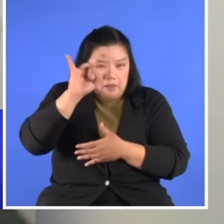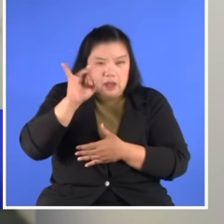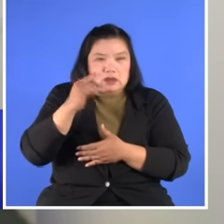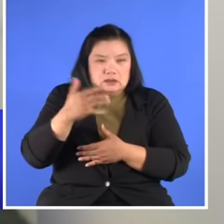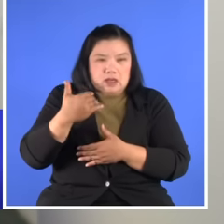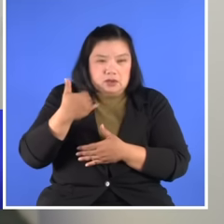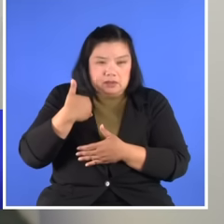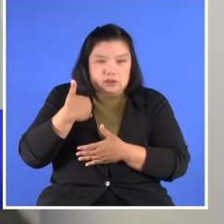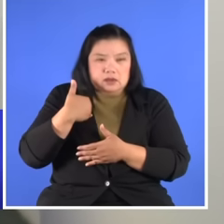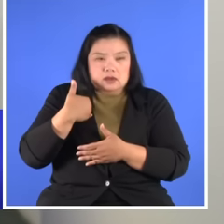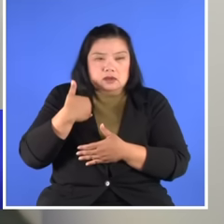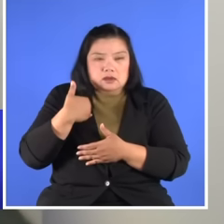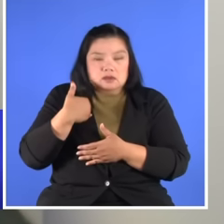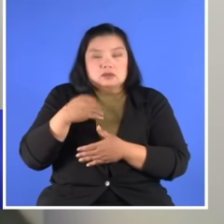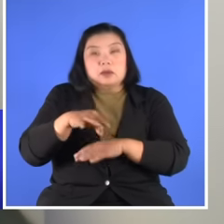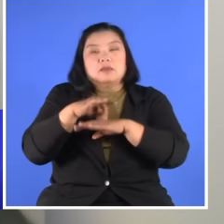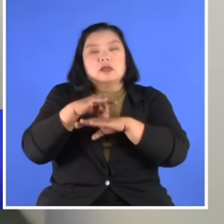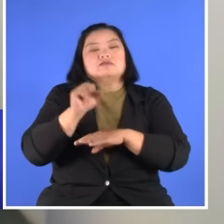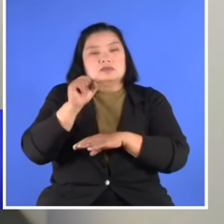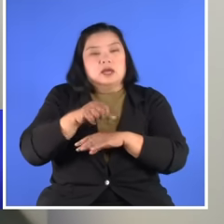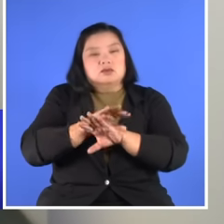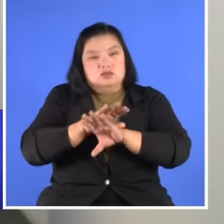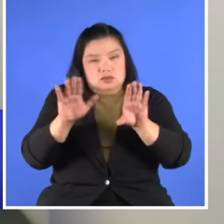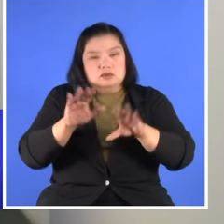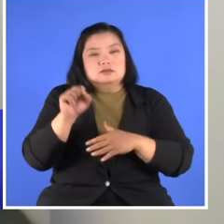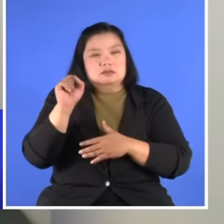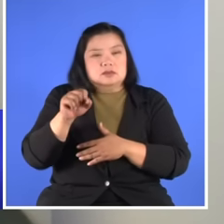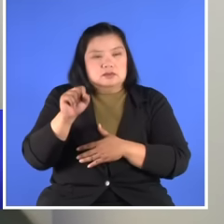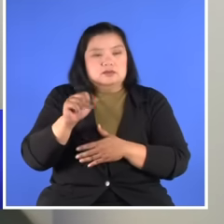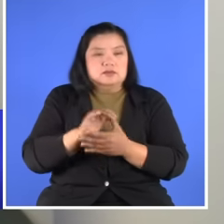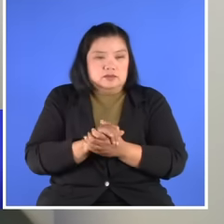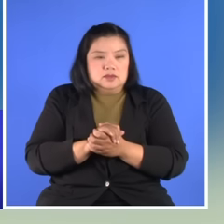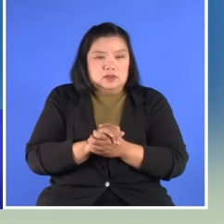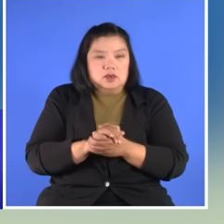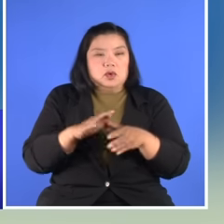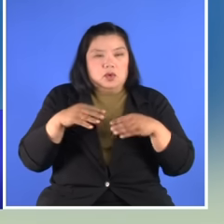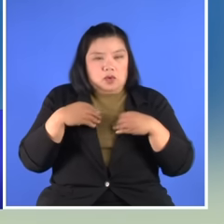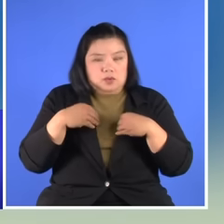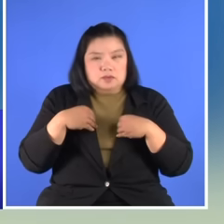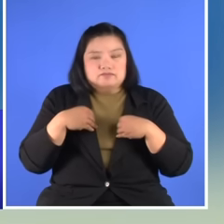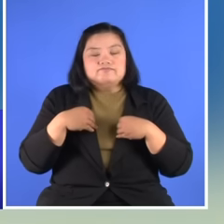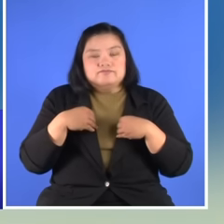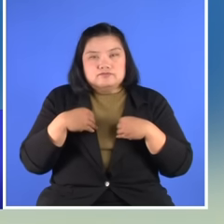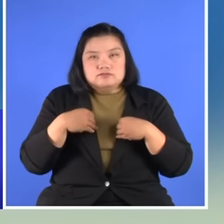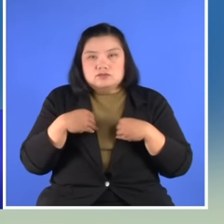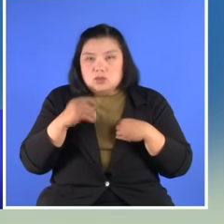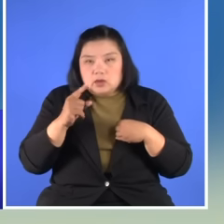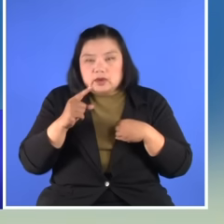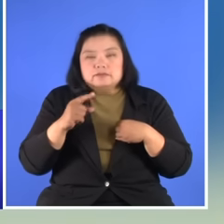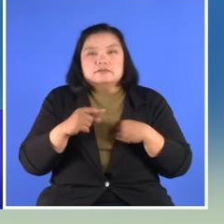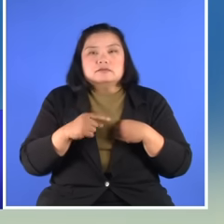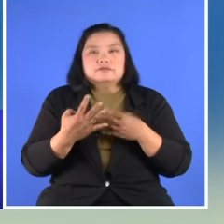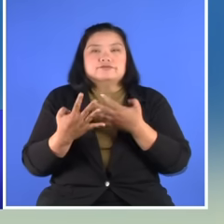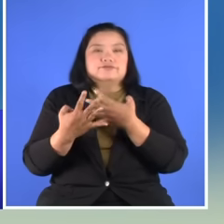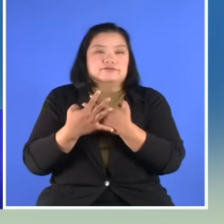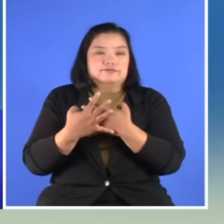แน่นอนฮะจะต้องถูกปลดแน่ๆนะฮะถูกปลดแน่ๆนะฮะแล้วก็บอกว่าอ้าก็เอาตัวเนี่ยดำเนินการส่งสารกันต่อไปเออตำรวจ